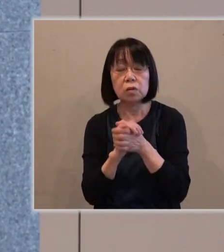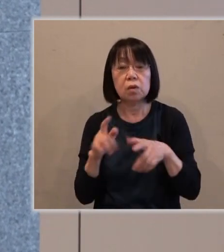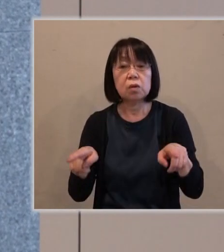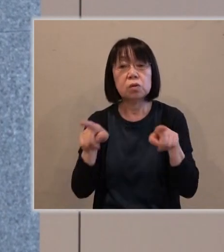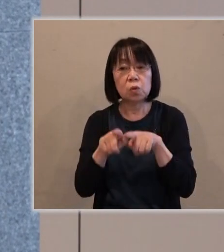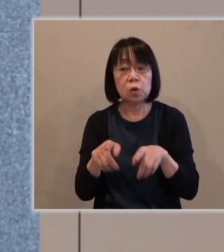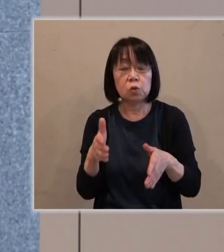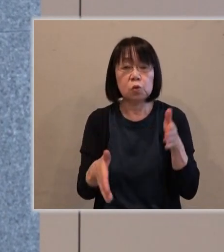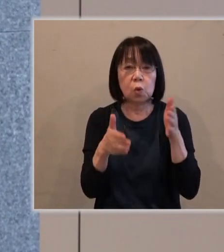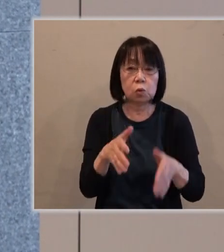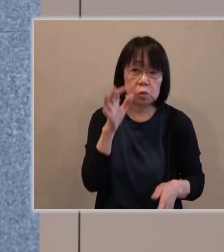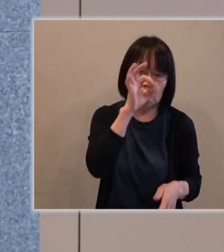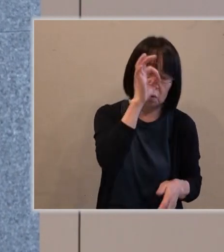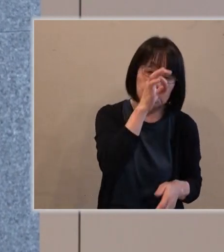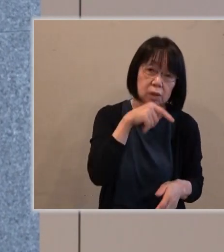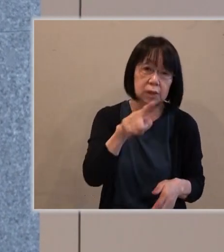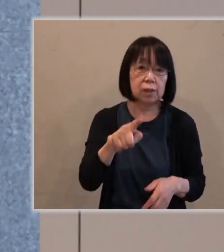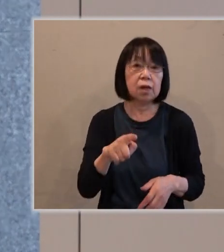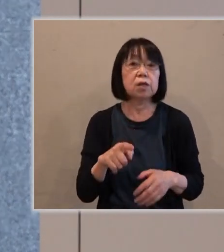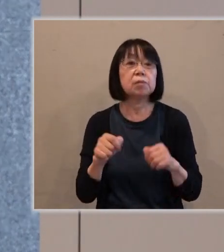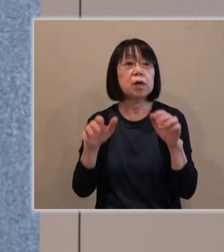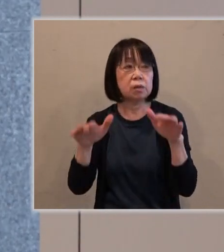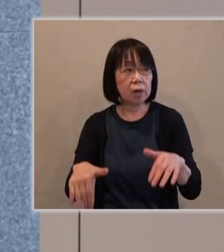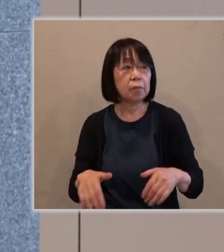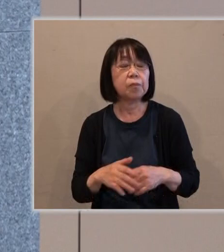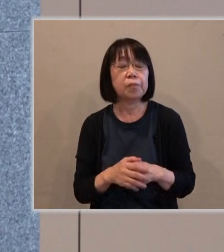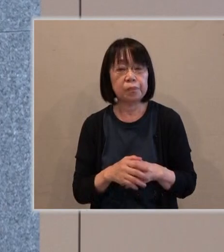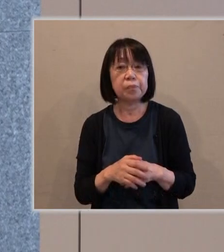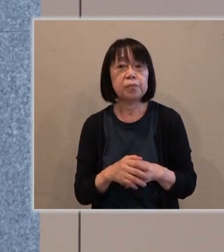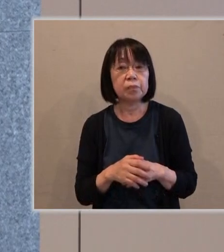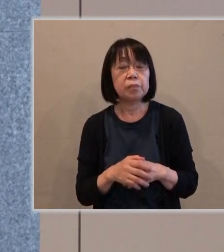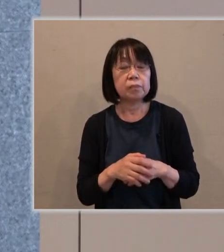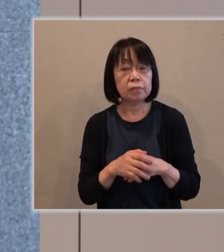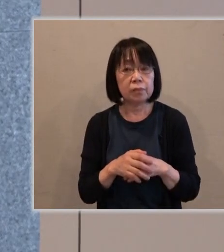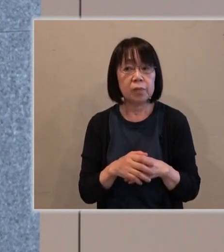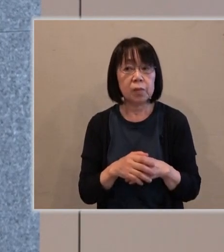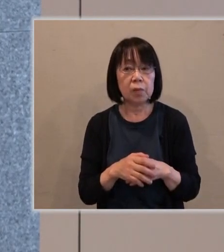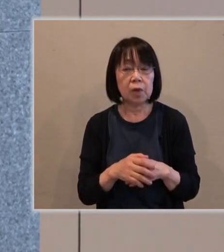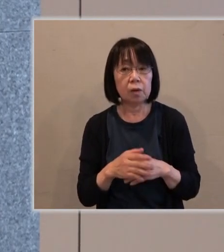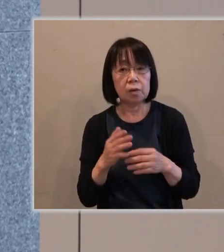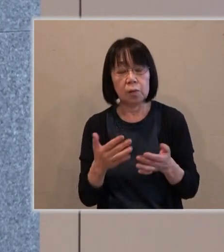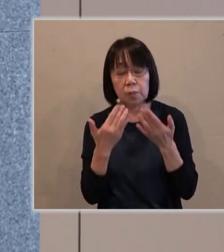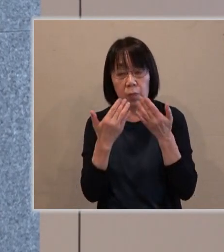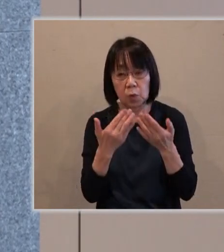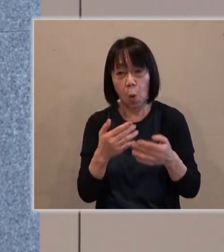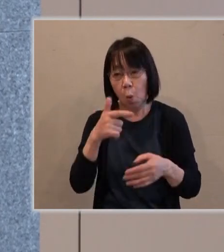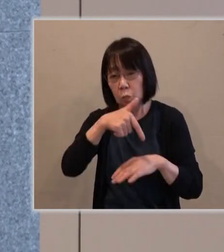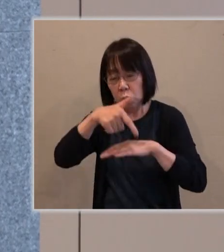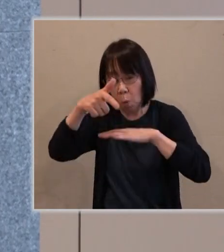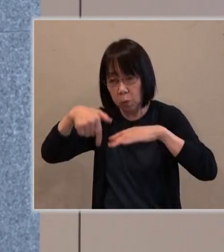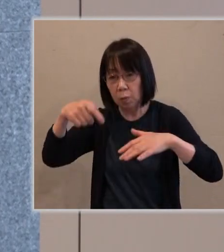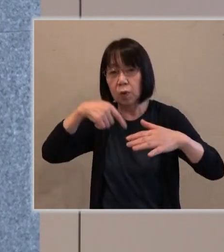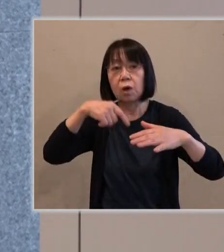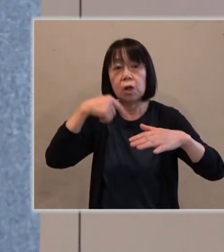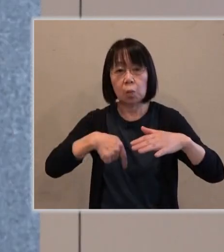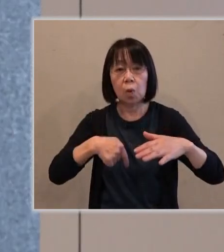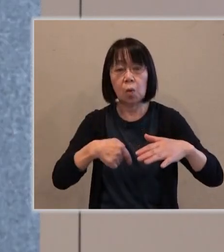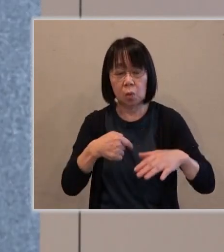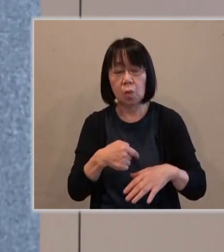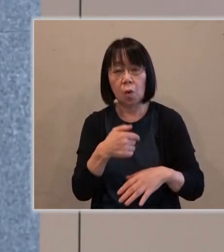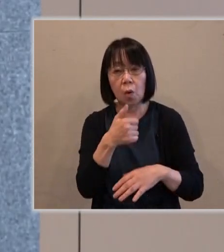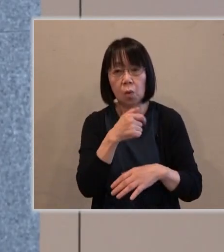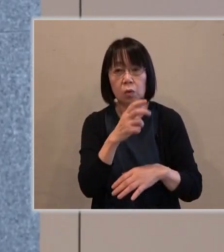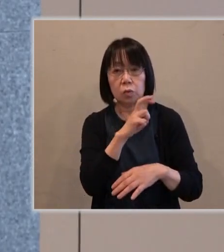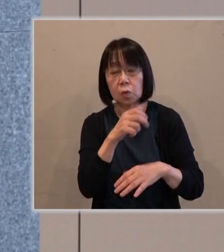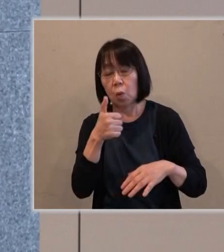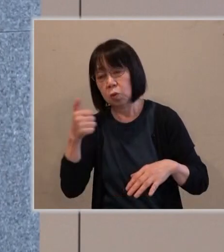ました。なのでまたあの修士号のプログラムでも50代の学生から私20代の学生までいますので、もう